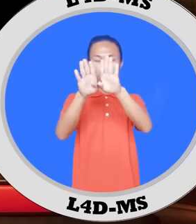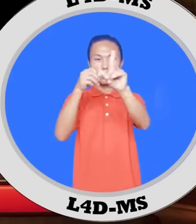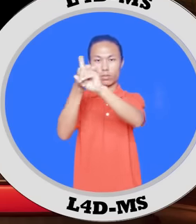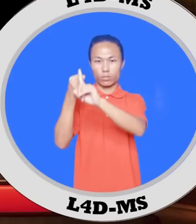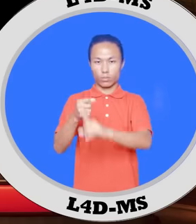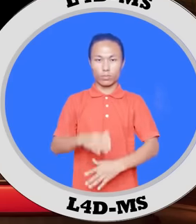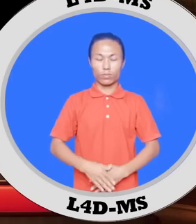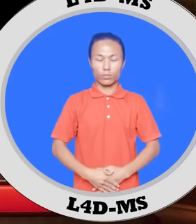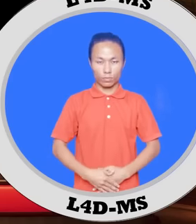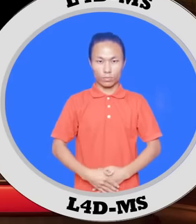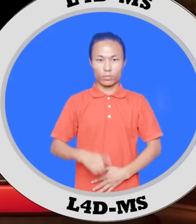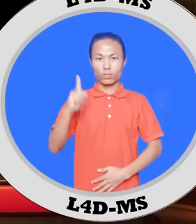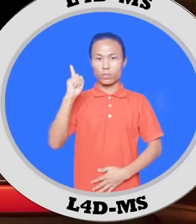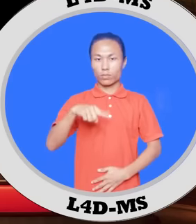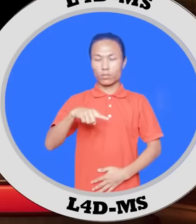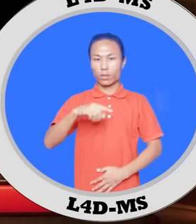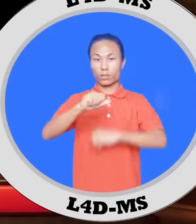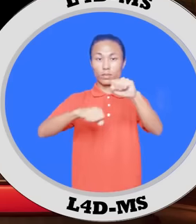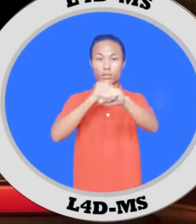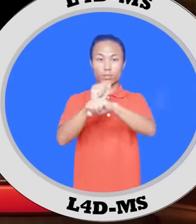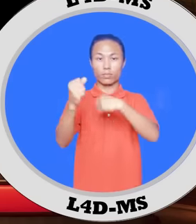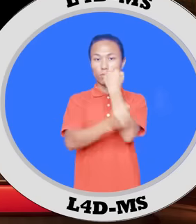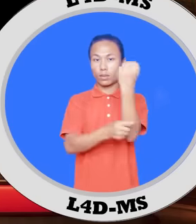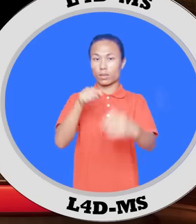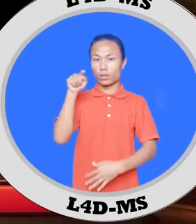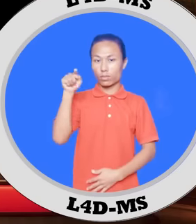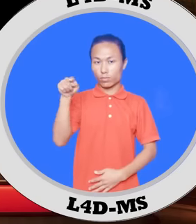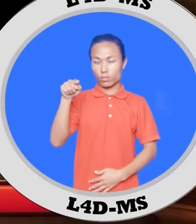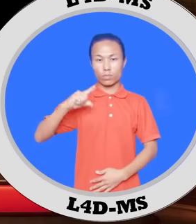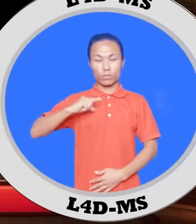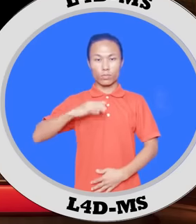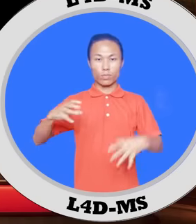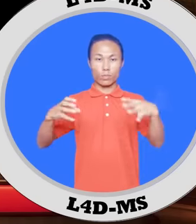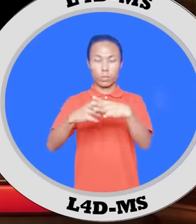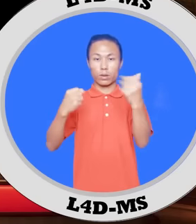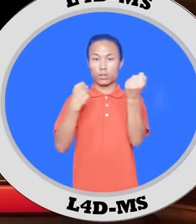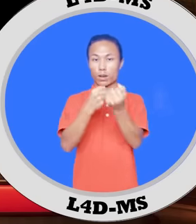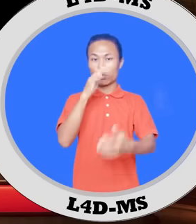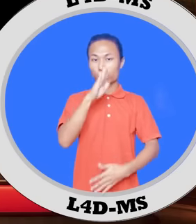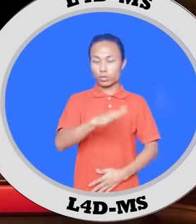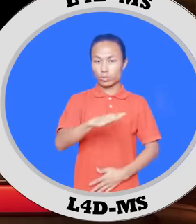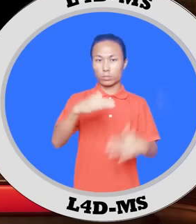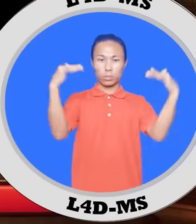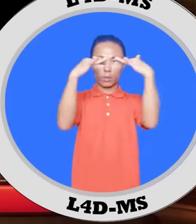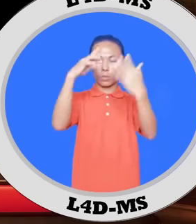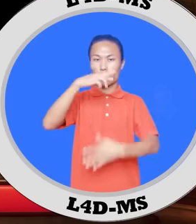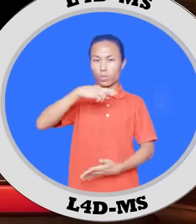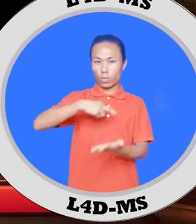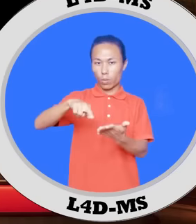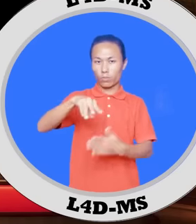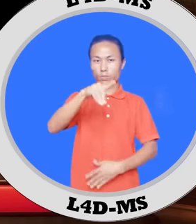င်စေဖို့လိုအပ်နေရဆိုတာကိုရှင်းရှင်းလင်းလင်းပြသနေလို့ဆိုပါတယ်။စင်ကာပူနိုင်ငံအနေနဲ့လည်းစစ်ဖက်အရက်